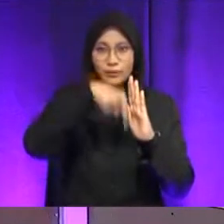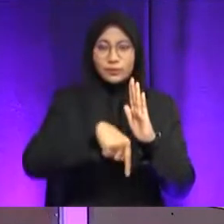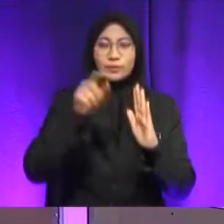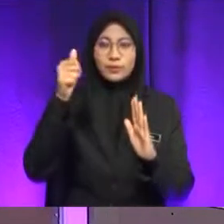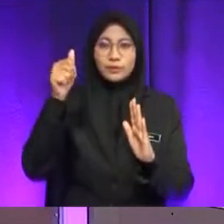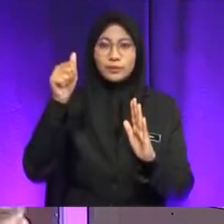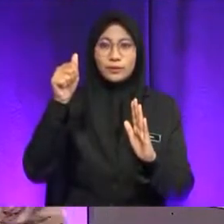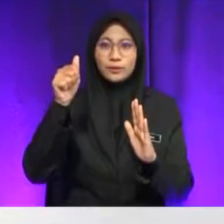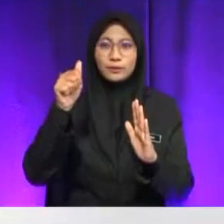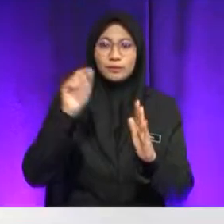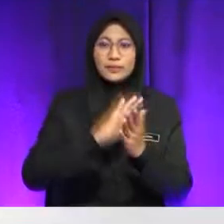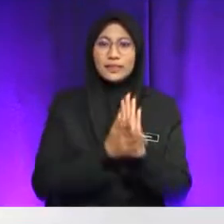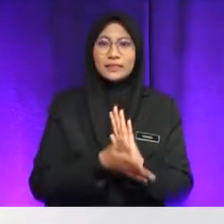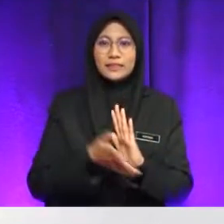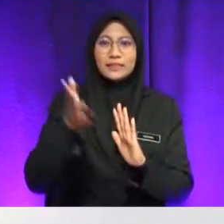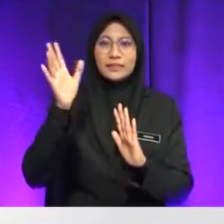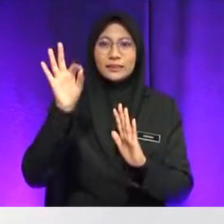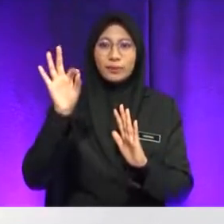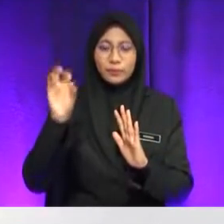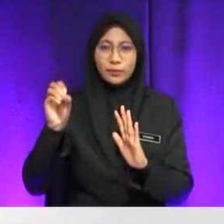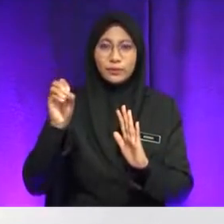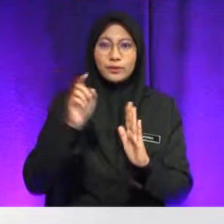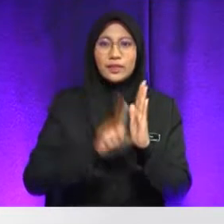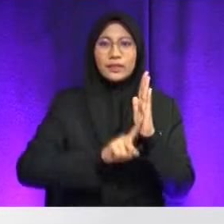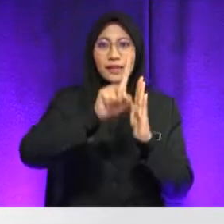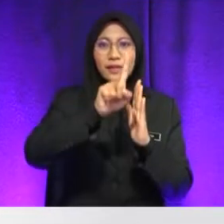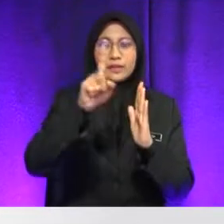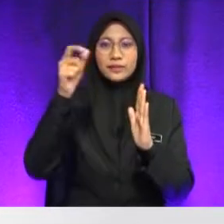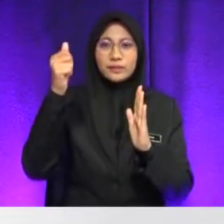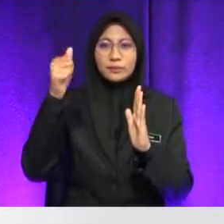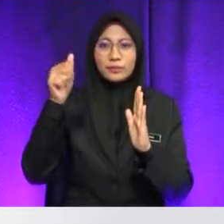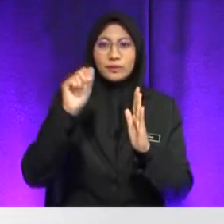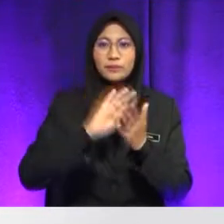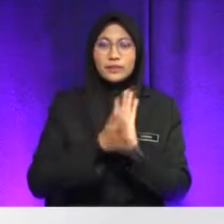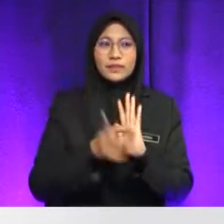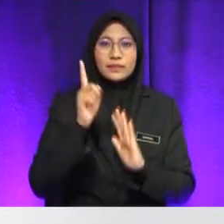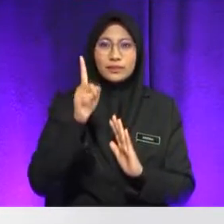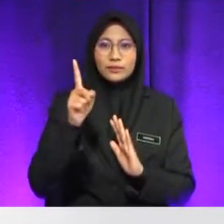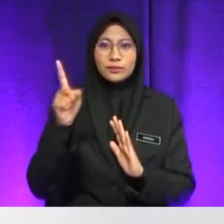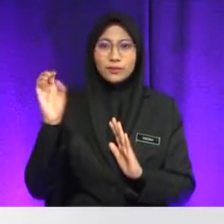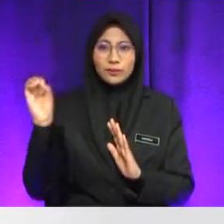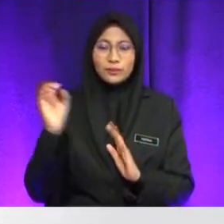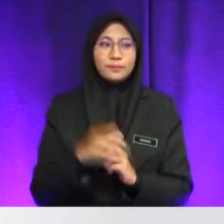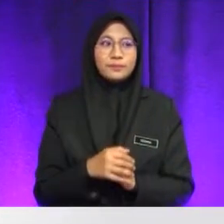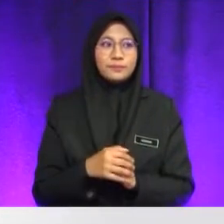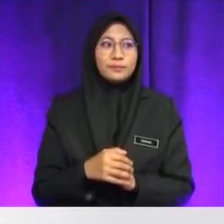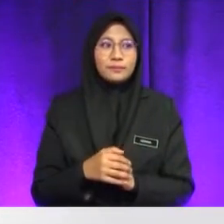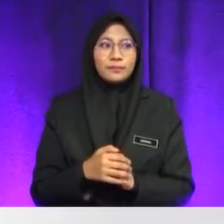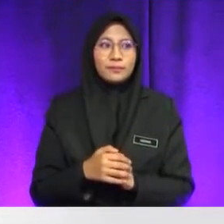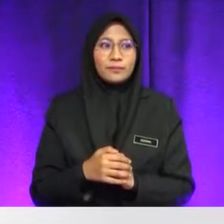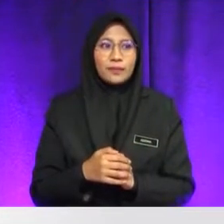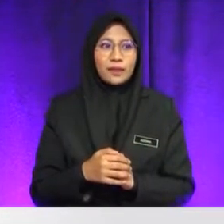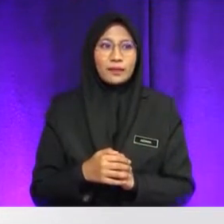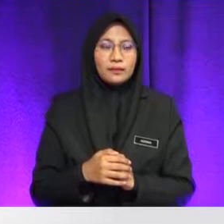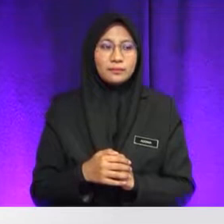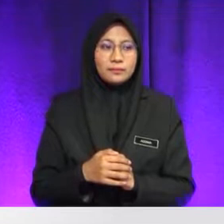100 dan seterusnya meningkat 20 ratus menjadi 120 Oke kita teruskan dengan soal Eni kisah Ina